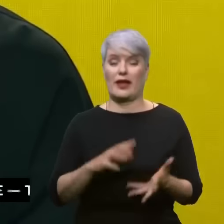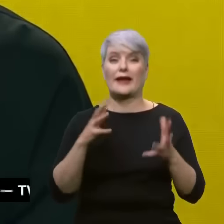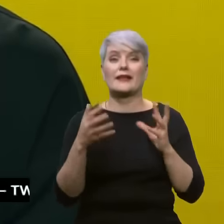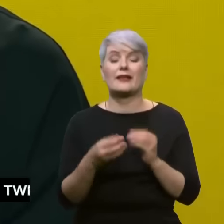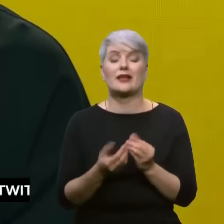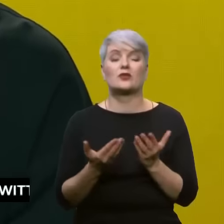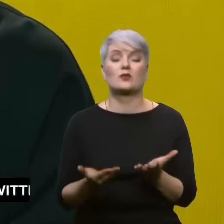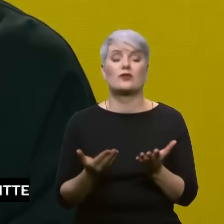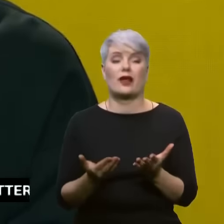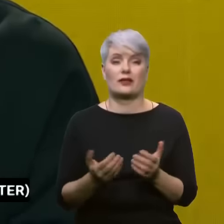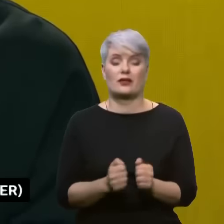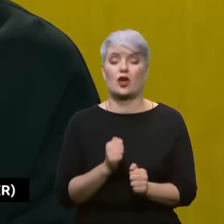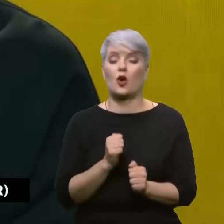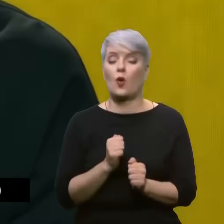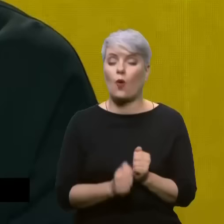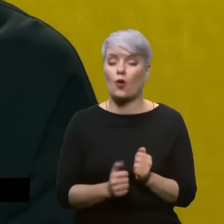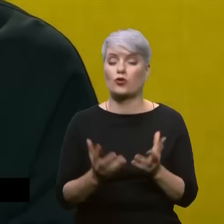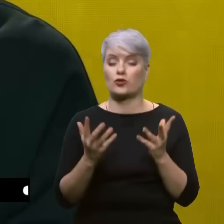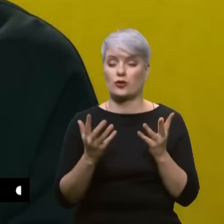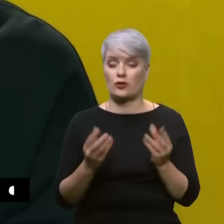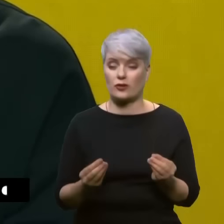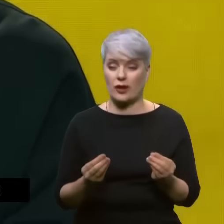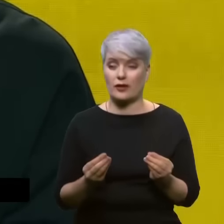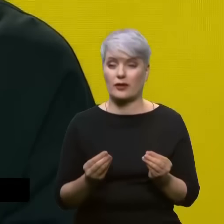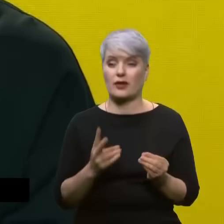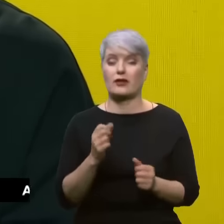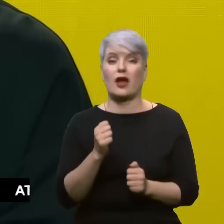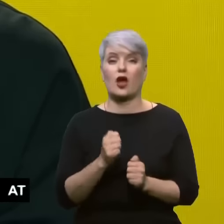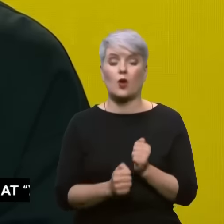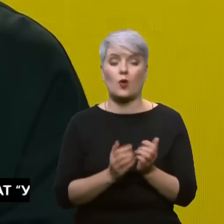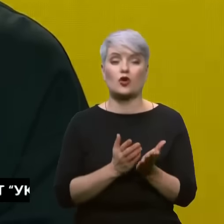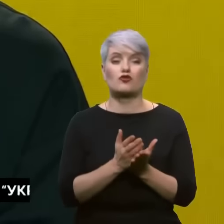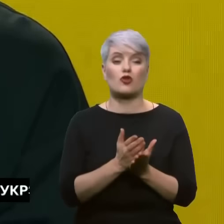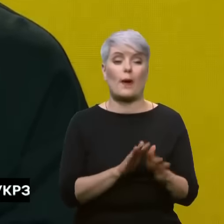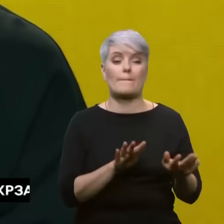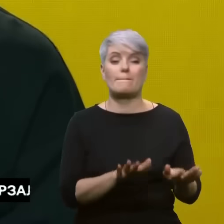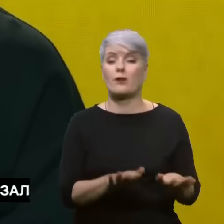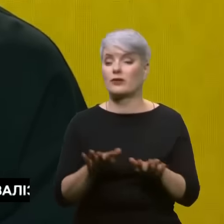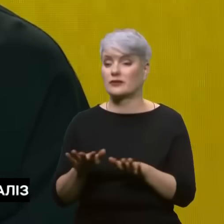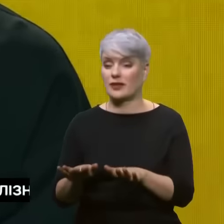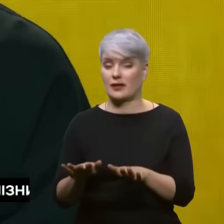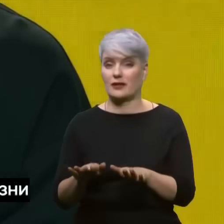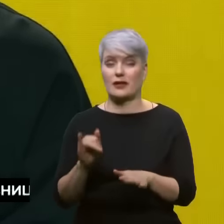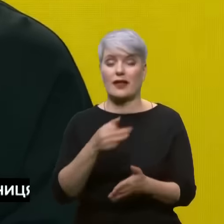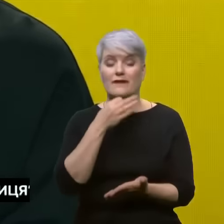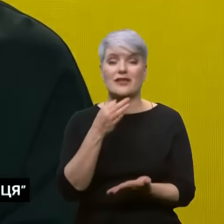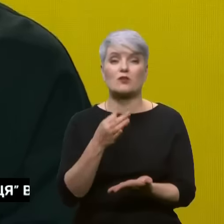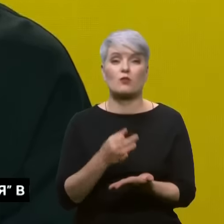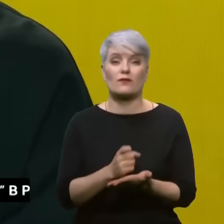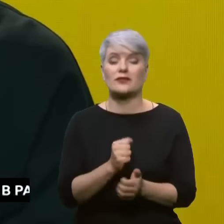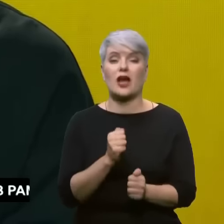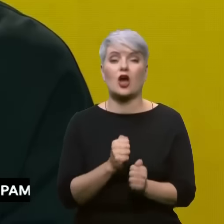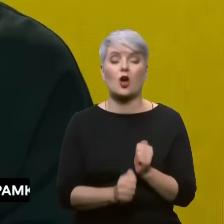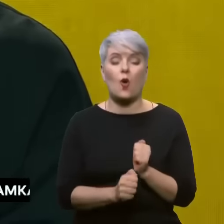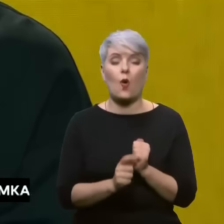Результат. Кожен день на кожній посаді. І відповідальність за